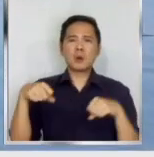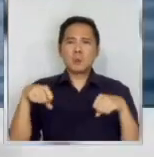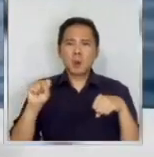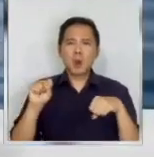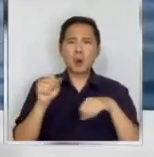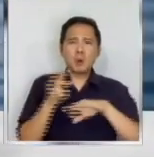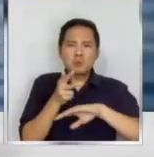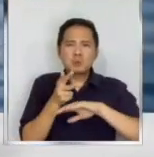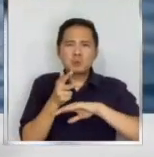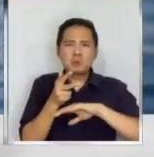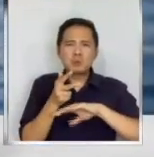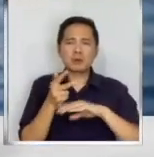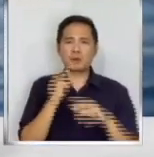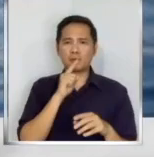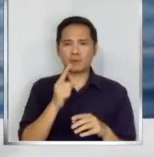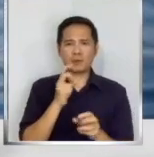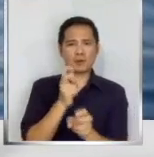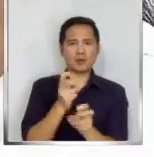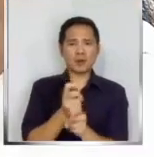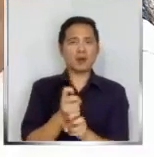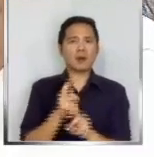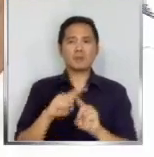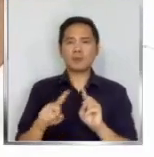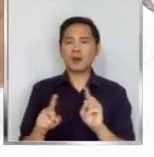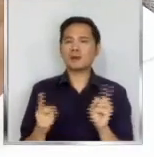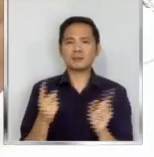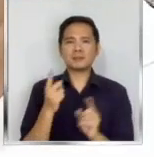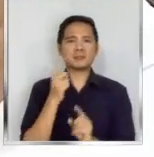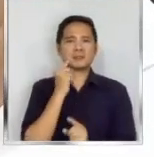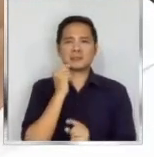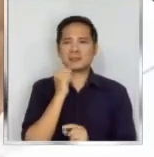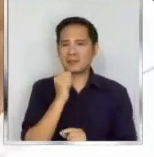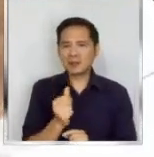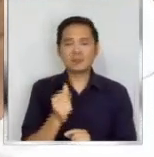nila alintana ang hirap at pagod sa biyahe.